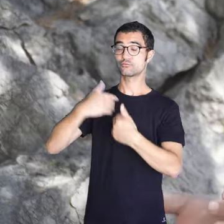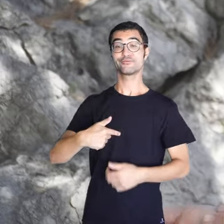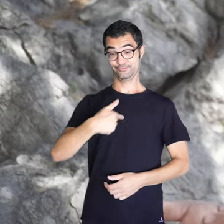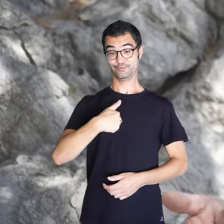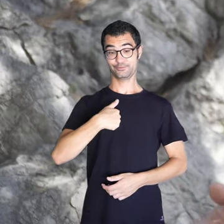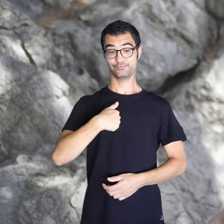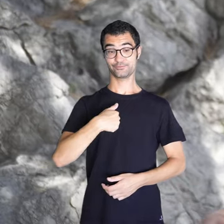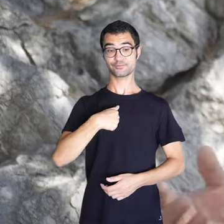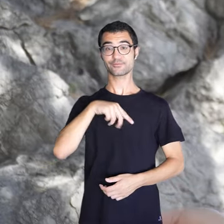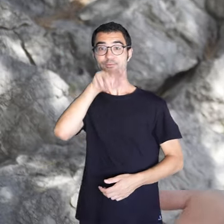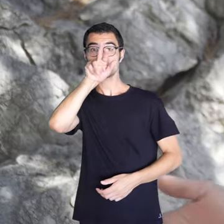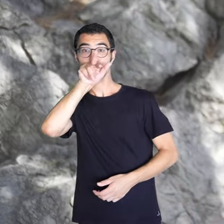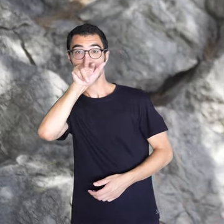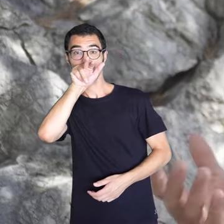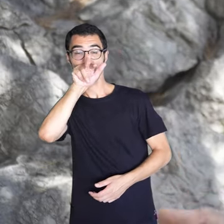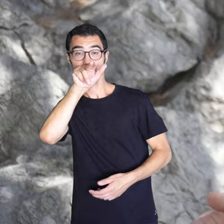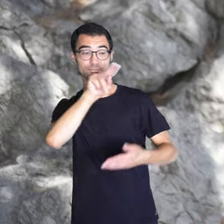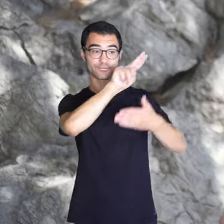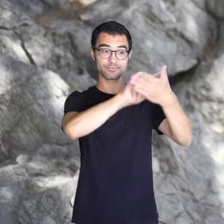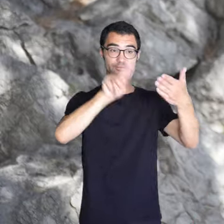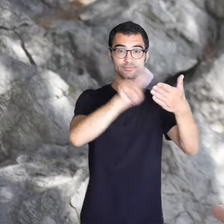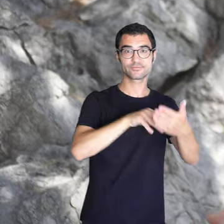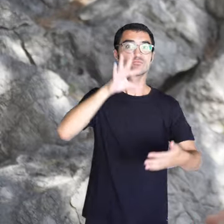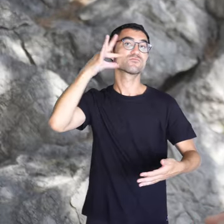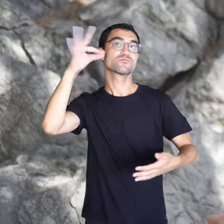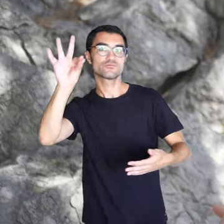anglès, sé francès, m'agrada xerrar amb la gent, m'agrada explicar